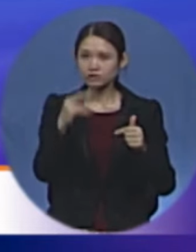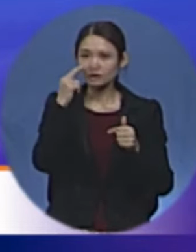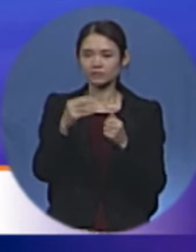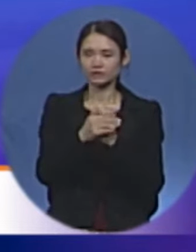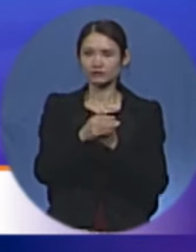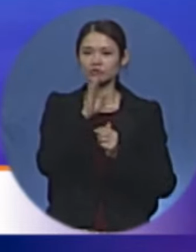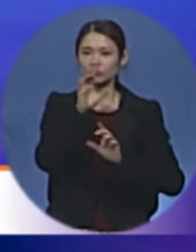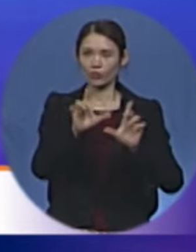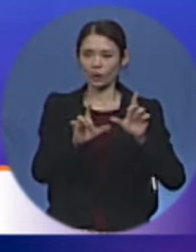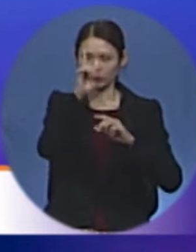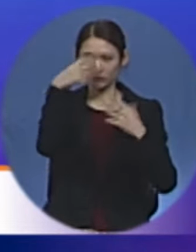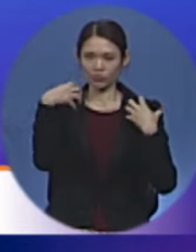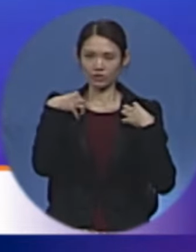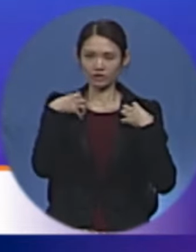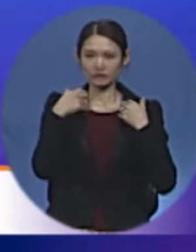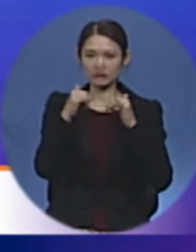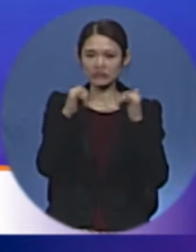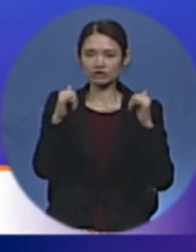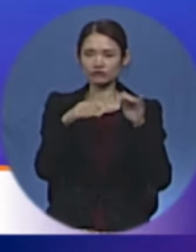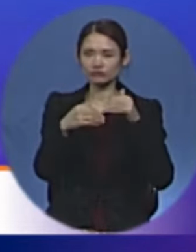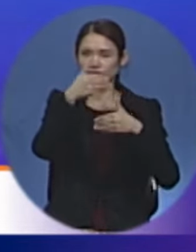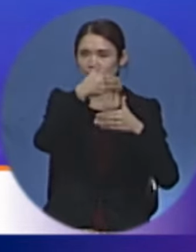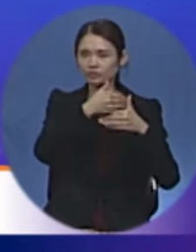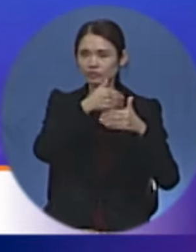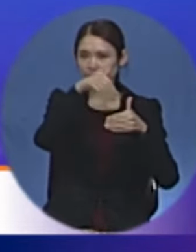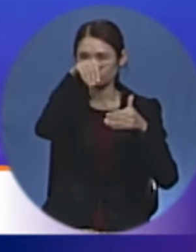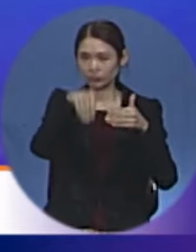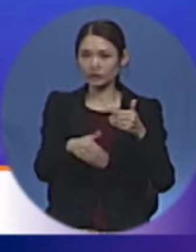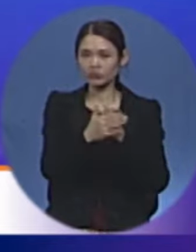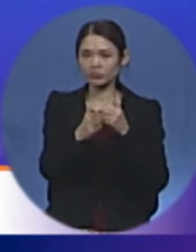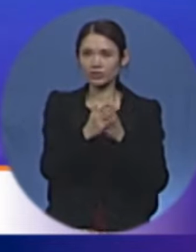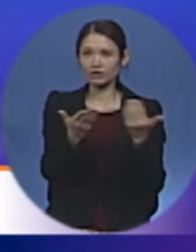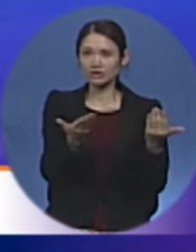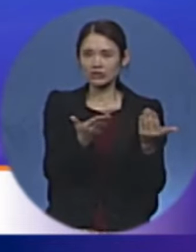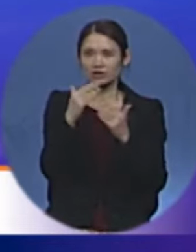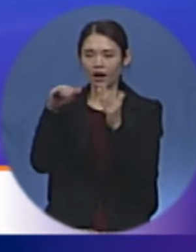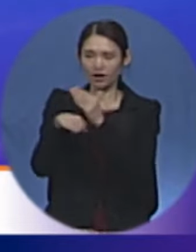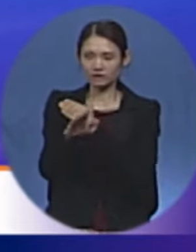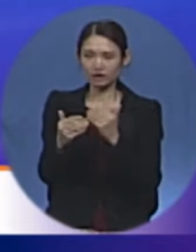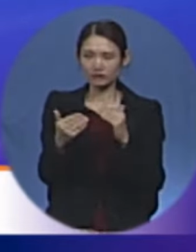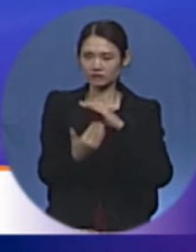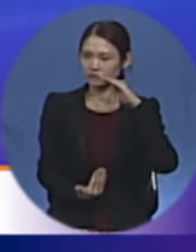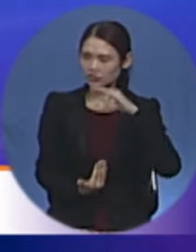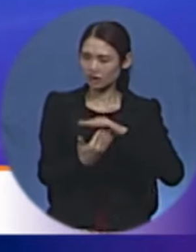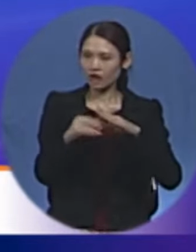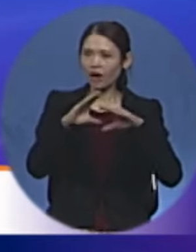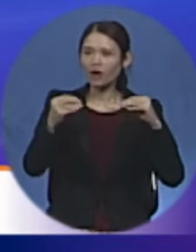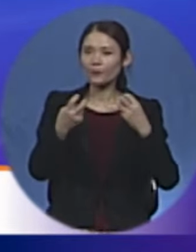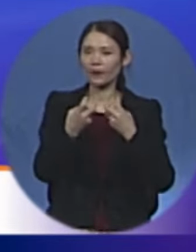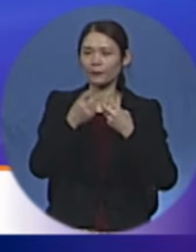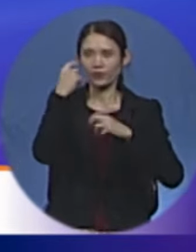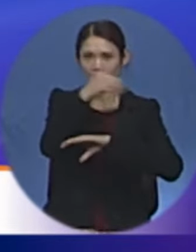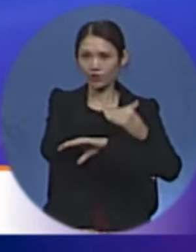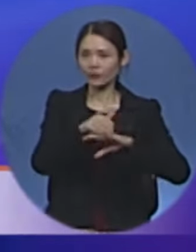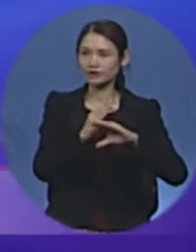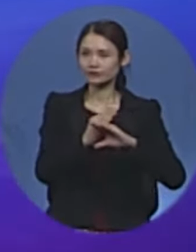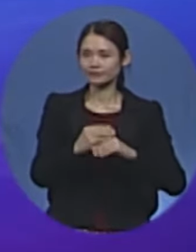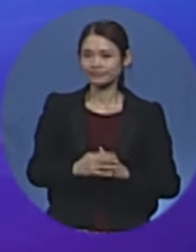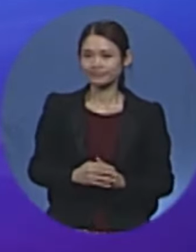현실로 다가온 인구 절벽 문제를 해결하기 위해 일과 가정의 균형을 최우선 과제로 삼을 방침입니다. 최지혜